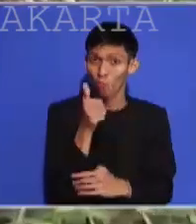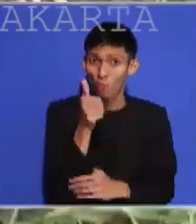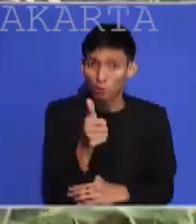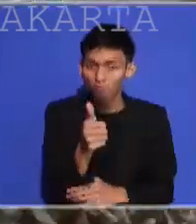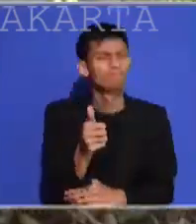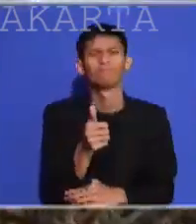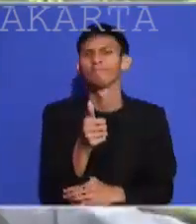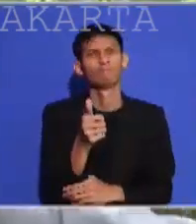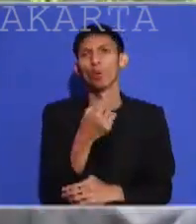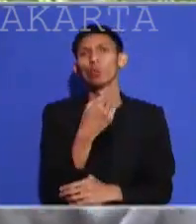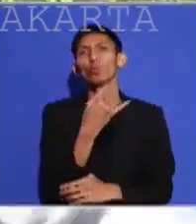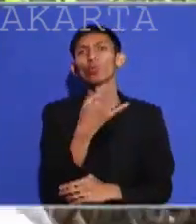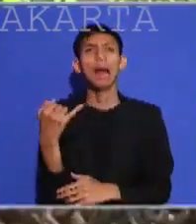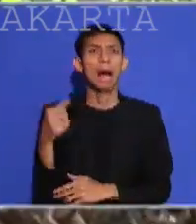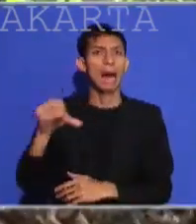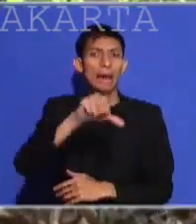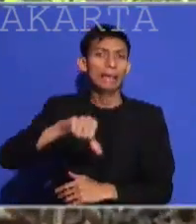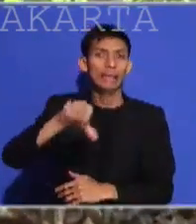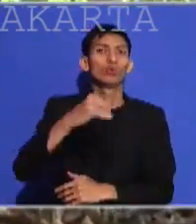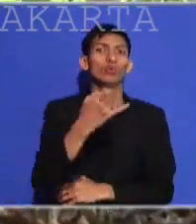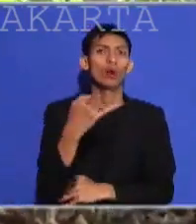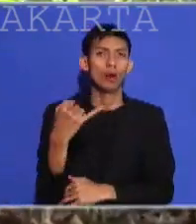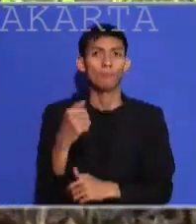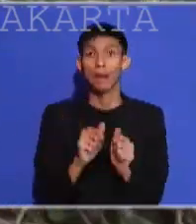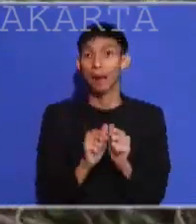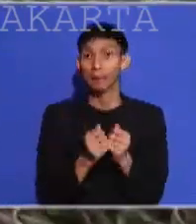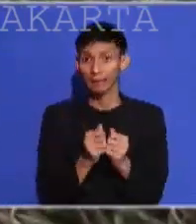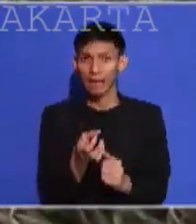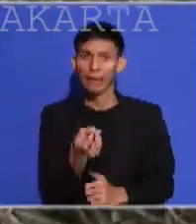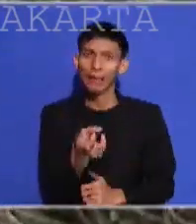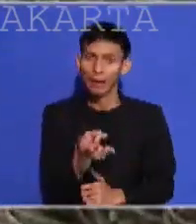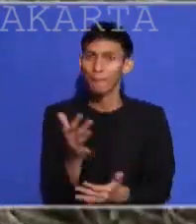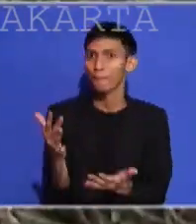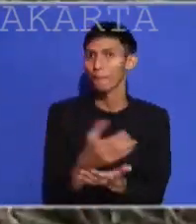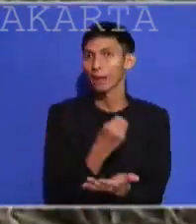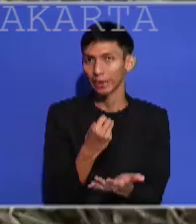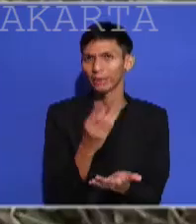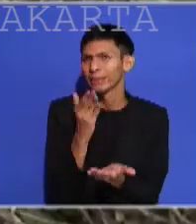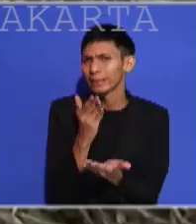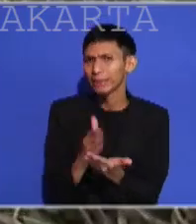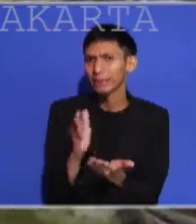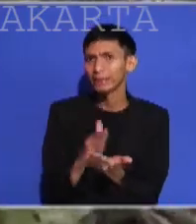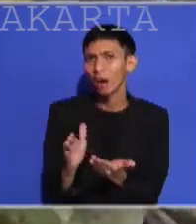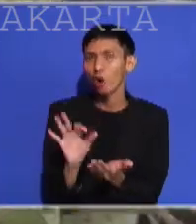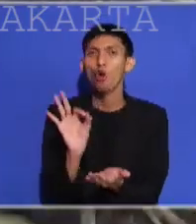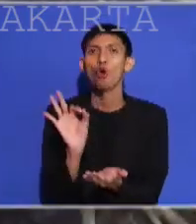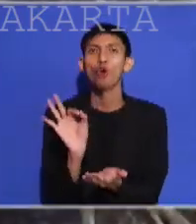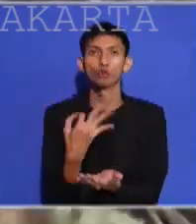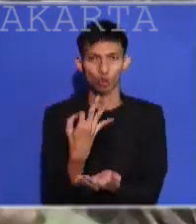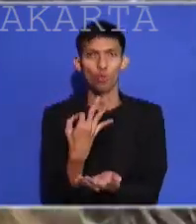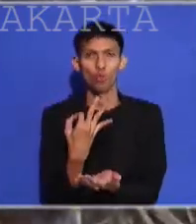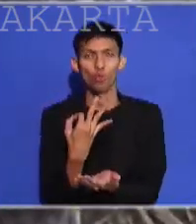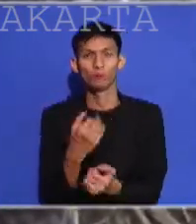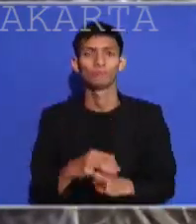kirang toya. Namung saperangan alit ingkang saged dipun panen, sisanipun namung gombong boten wonten isinipun,